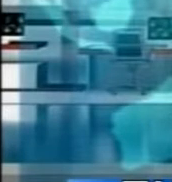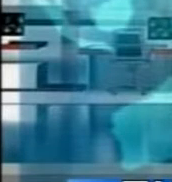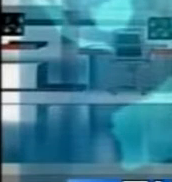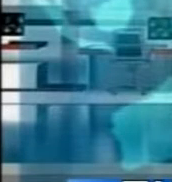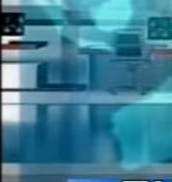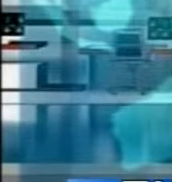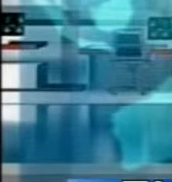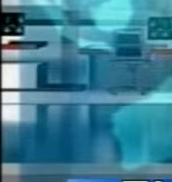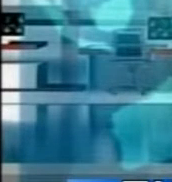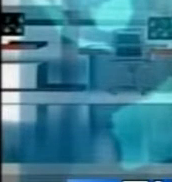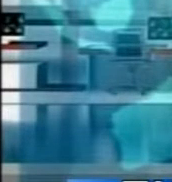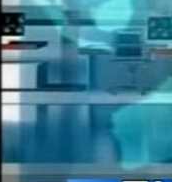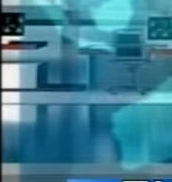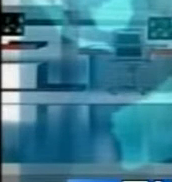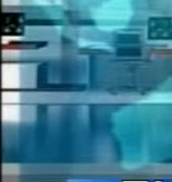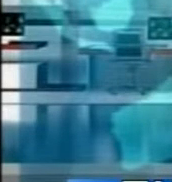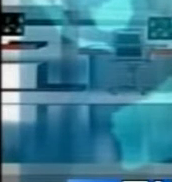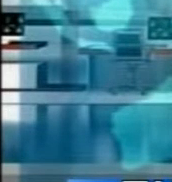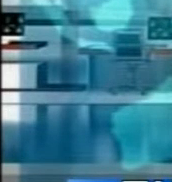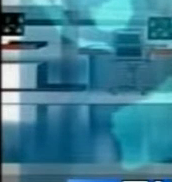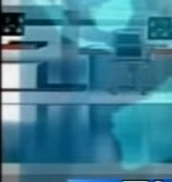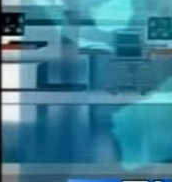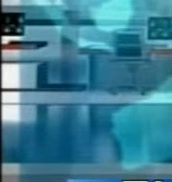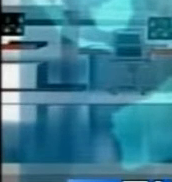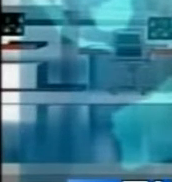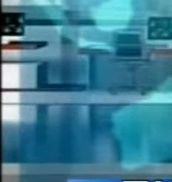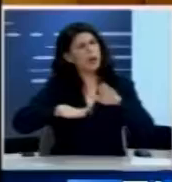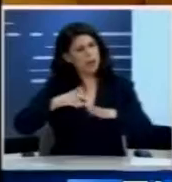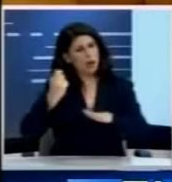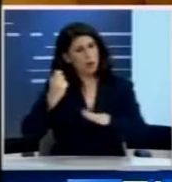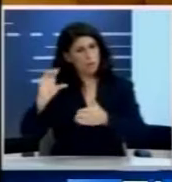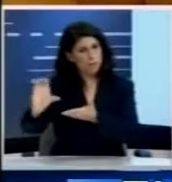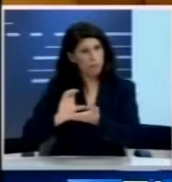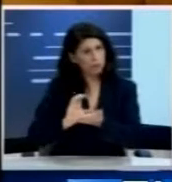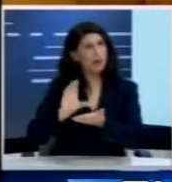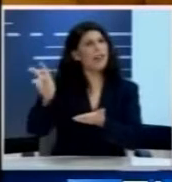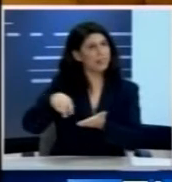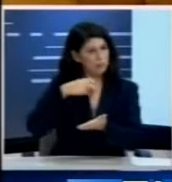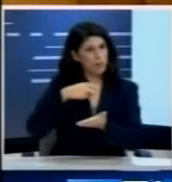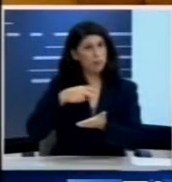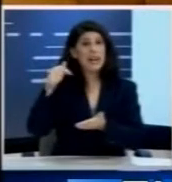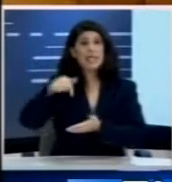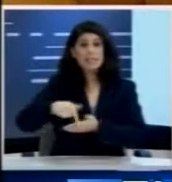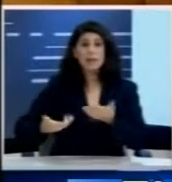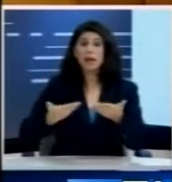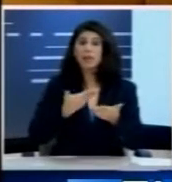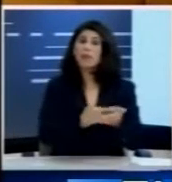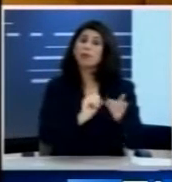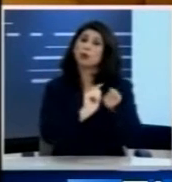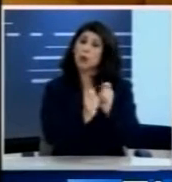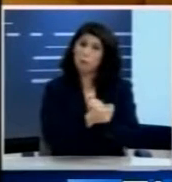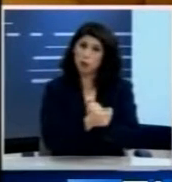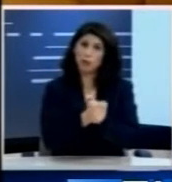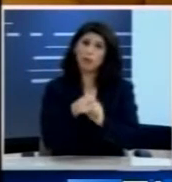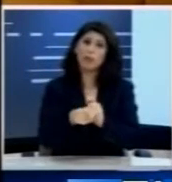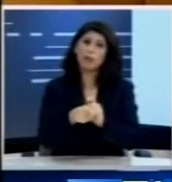πλατφόρμα και να μπορούν οι ενδιαφερόμενοι να κάνουν τις αιτήσεις τους. Πάμε να ενημερωθούμε. Σήμερα όμως καταθέτουμε και μια τροπολογία η